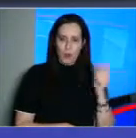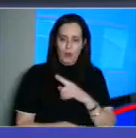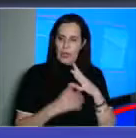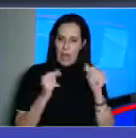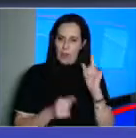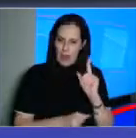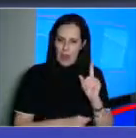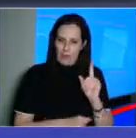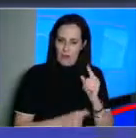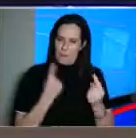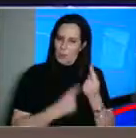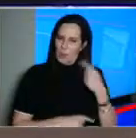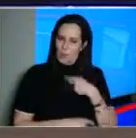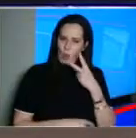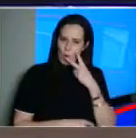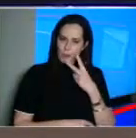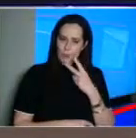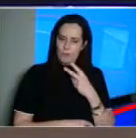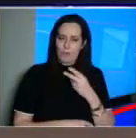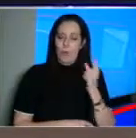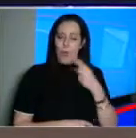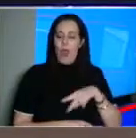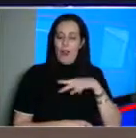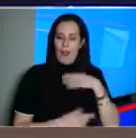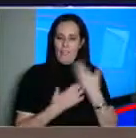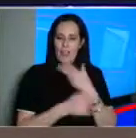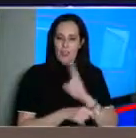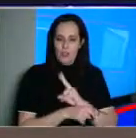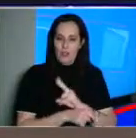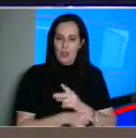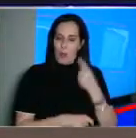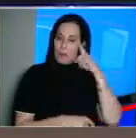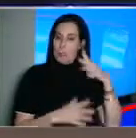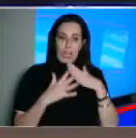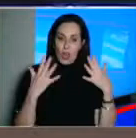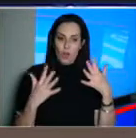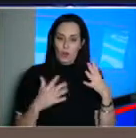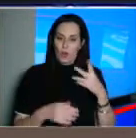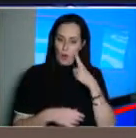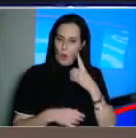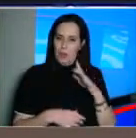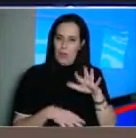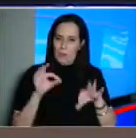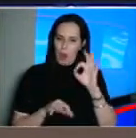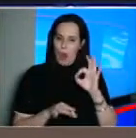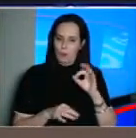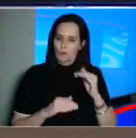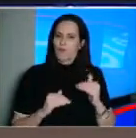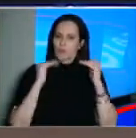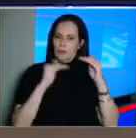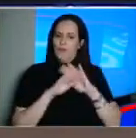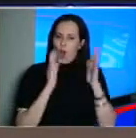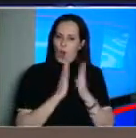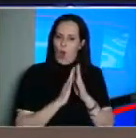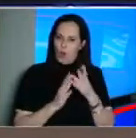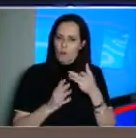נעלם, אבל פתאום אנחנו רואים... אבי הפייק ניוז. כן, אבל הממציא הגדול. כן. אבל אנחנו רואים את מערכת הבחירות עולה שלב, והכל